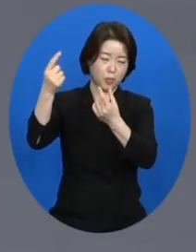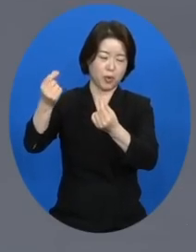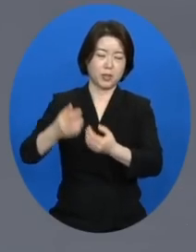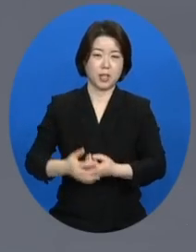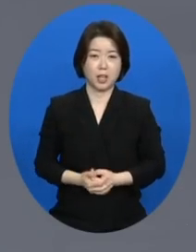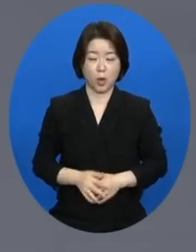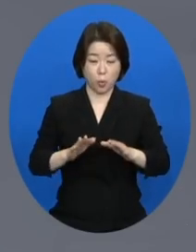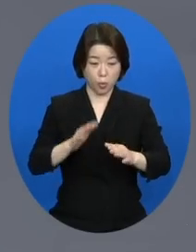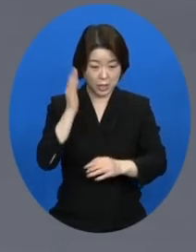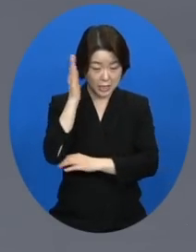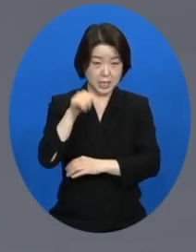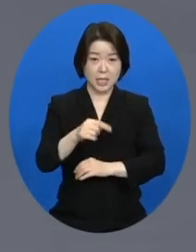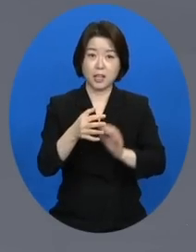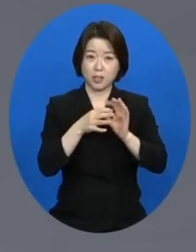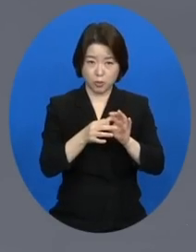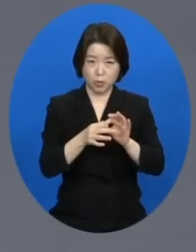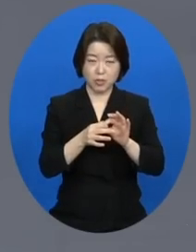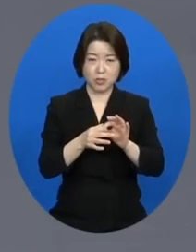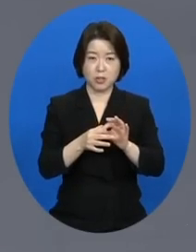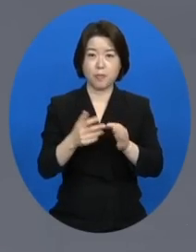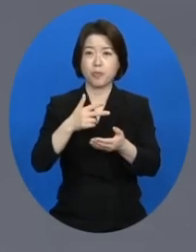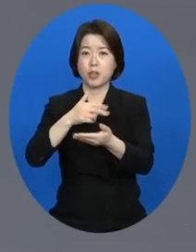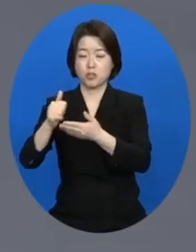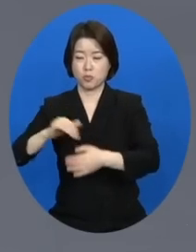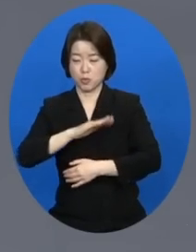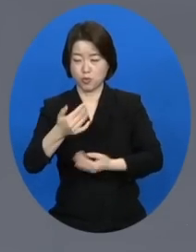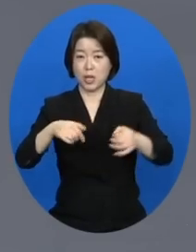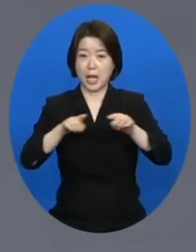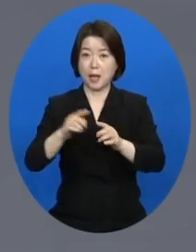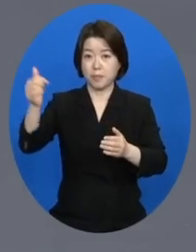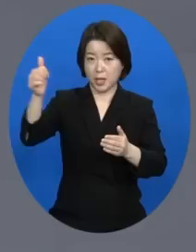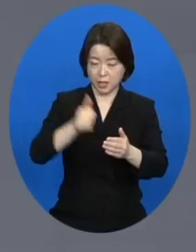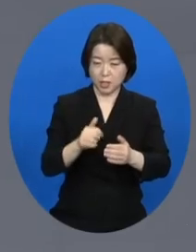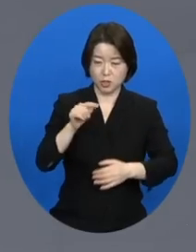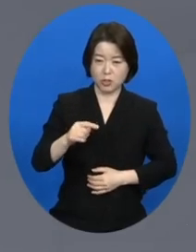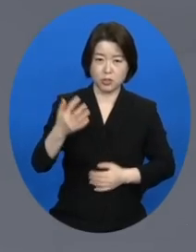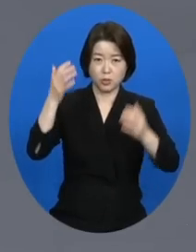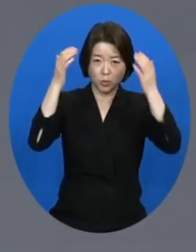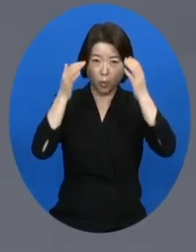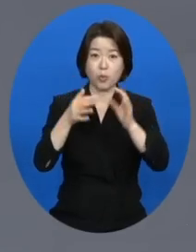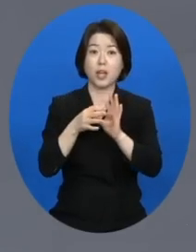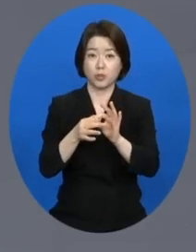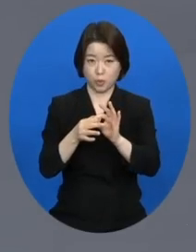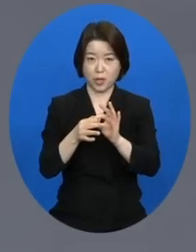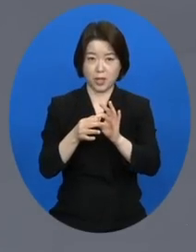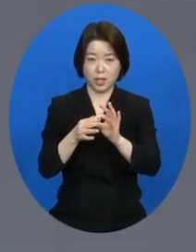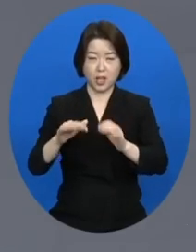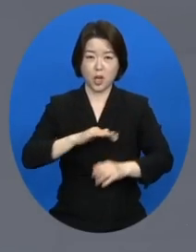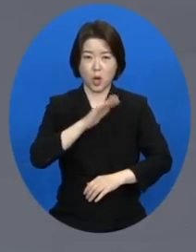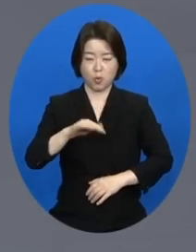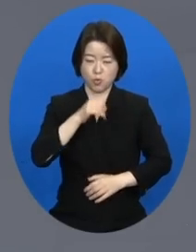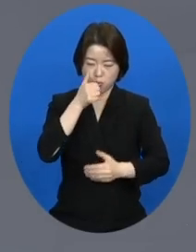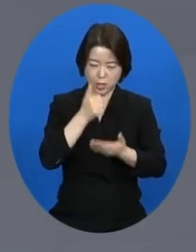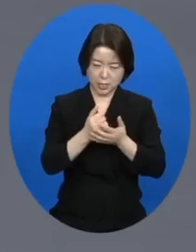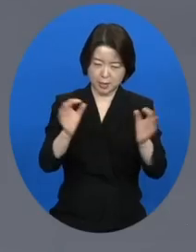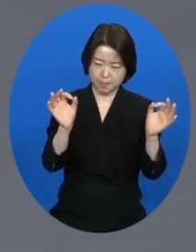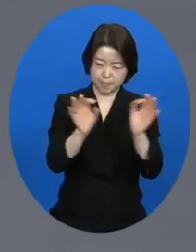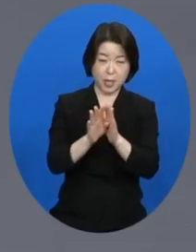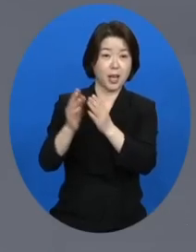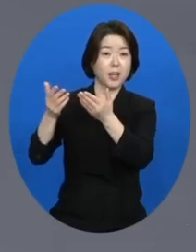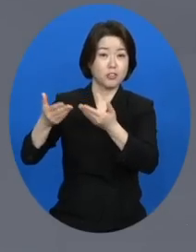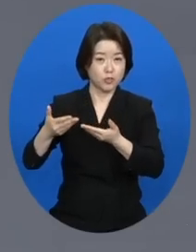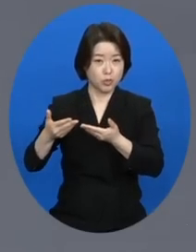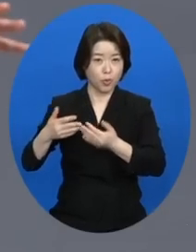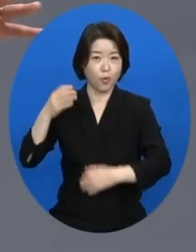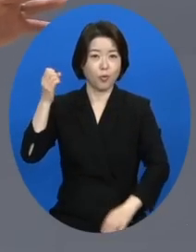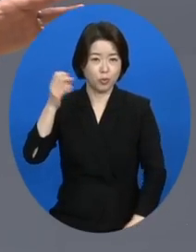오늘 이 이야기를 통해서 바로 주님이 우리와 함께 계시고 주님도 그 고난을 통해서 또한 우리의 죄를 사하시고